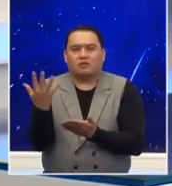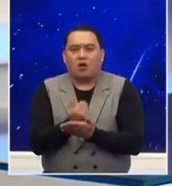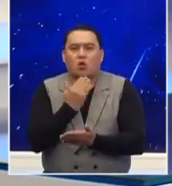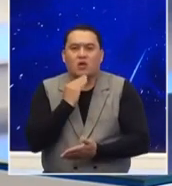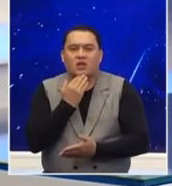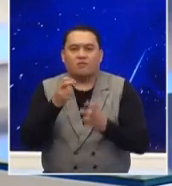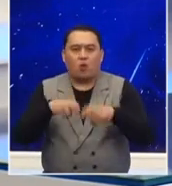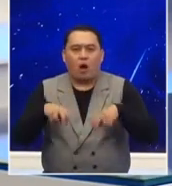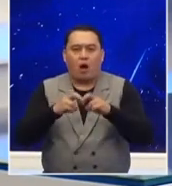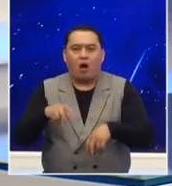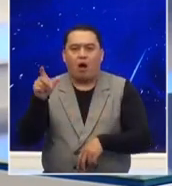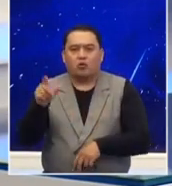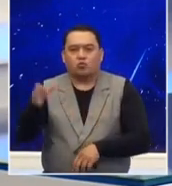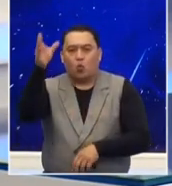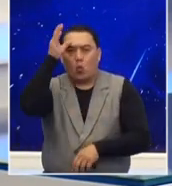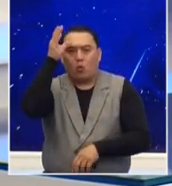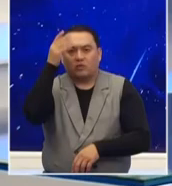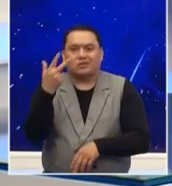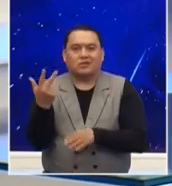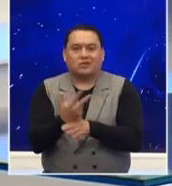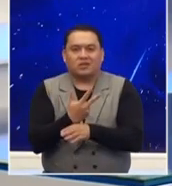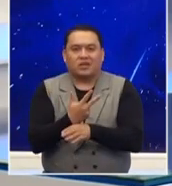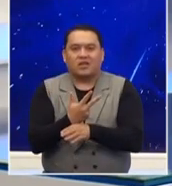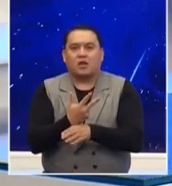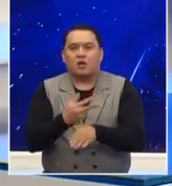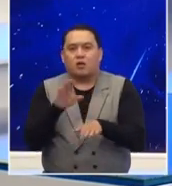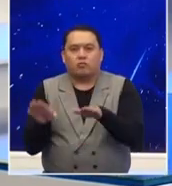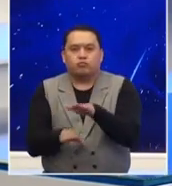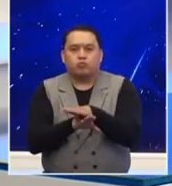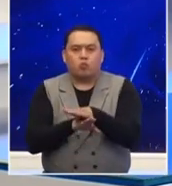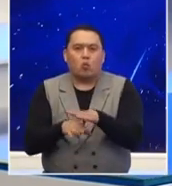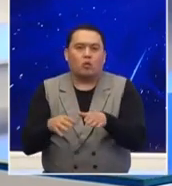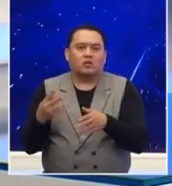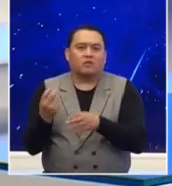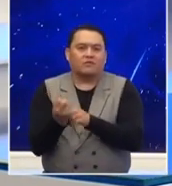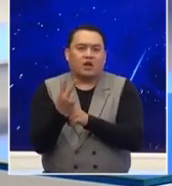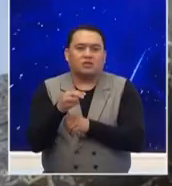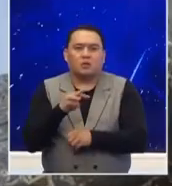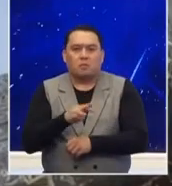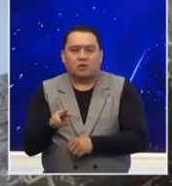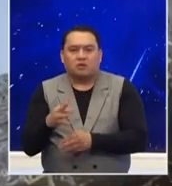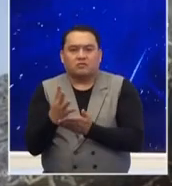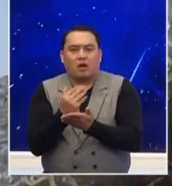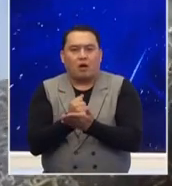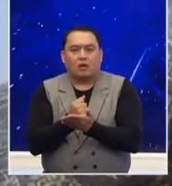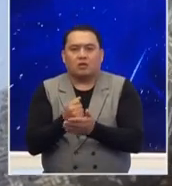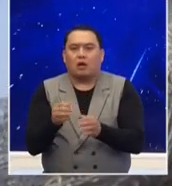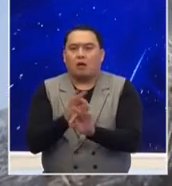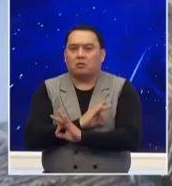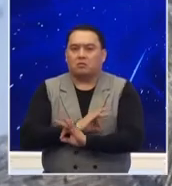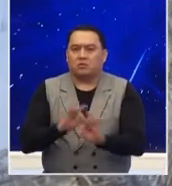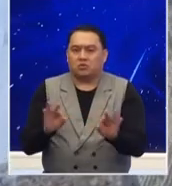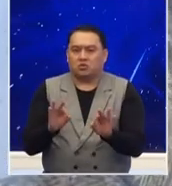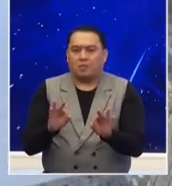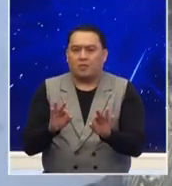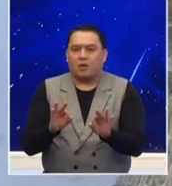египетских археологов. Ученые вскрыли 3 погребальных колодца глубиной около 12 метров. Сохранность артефактов называют